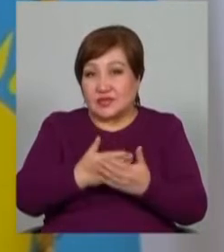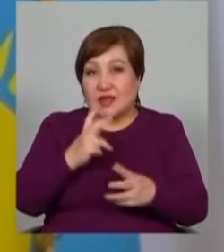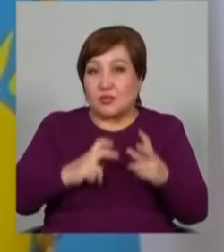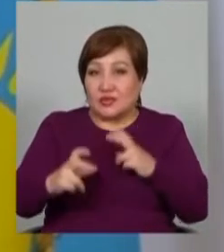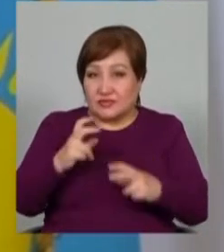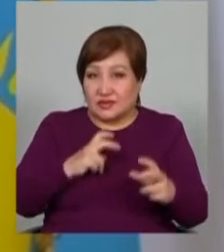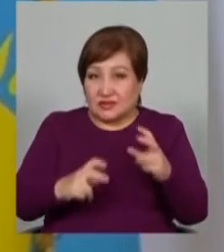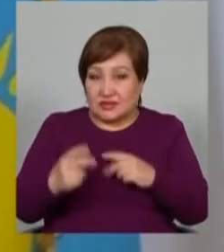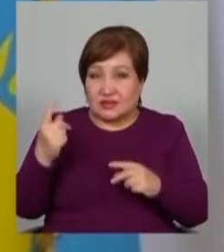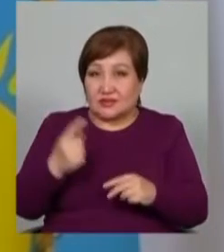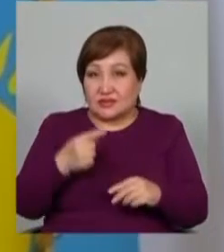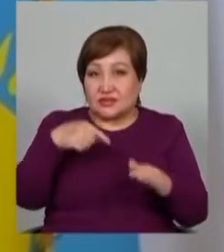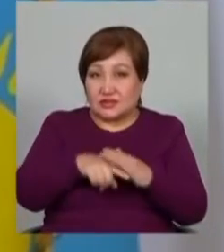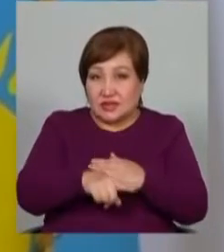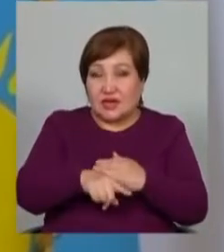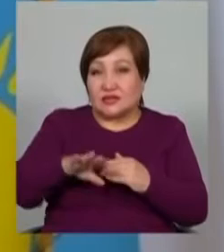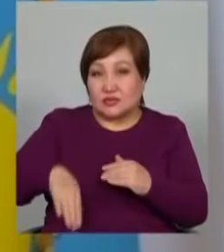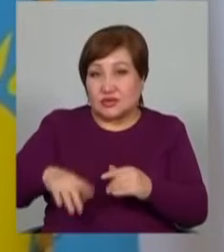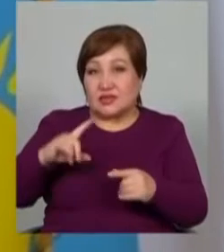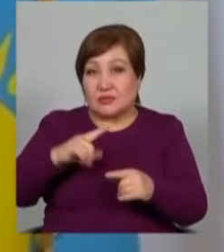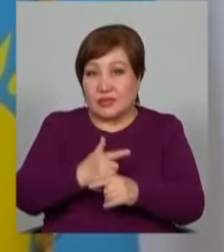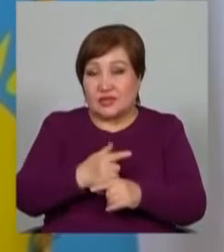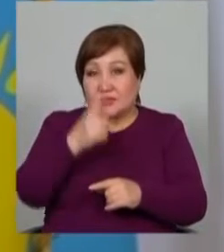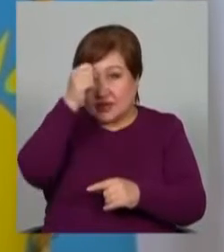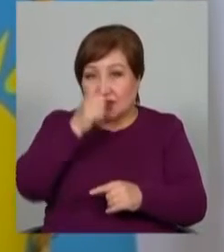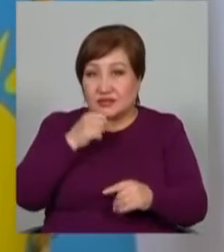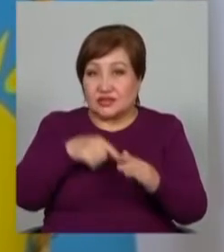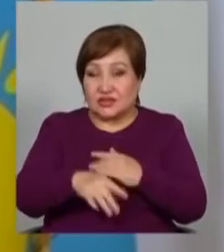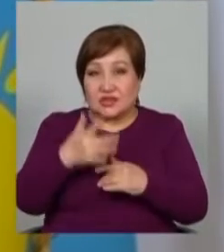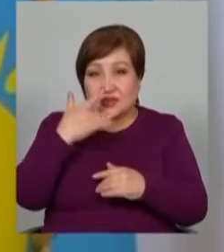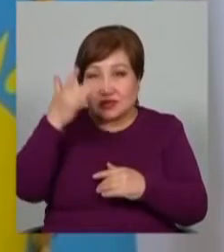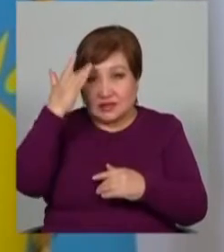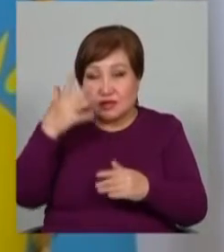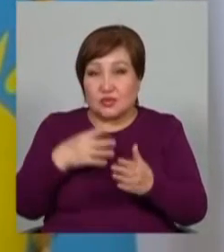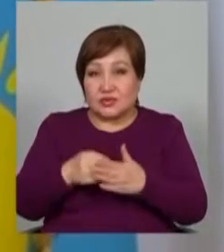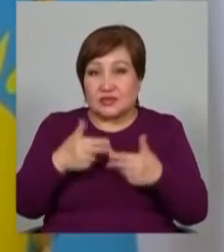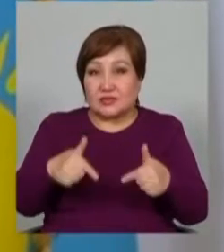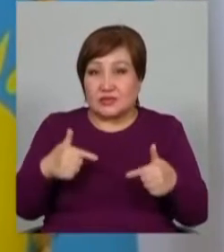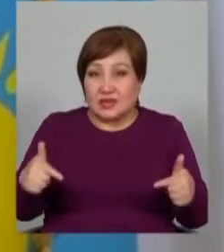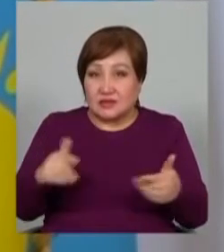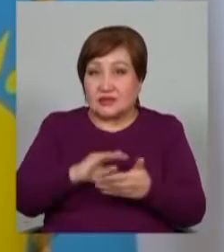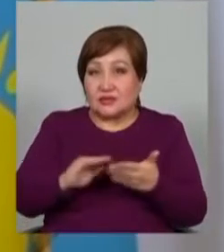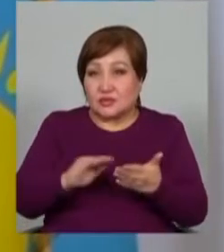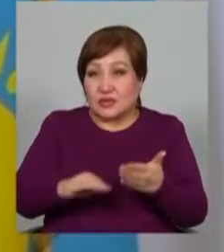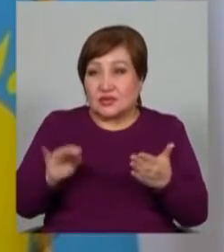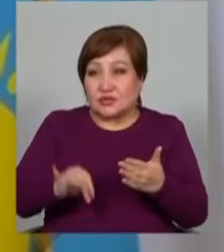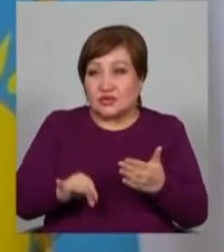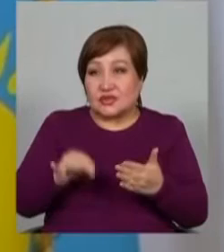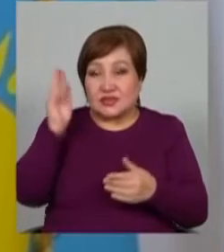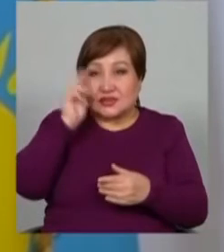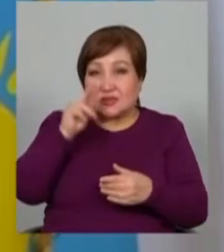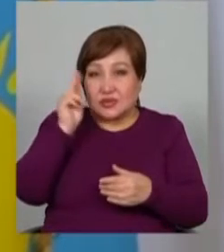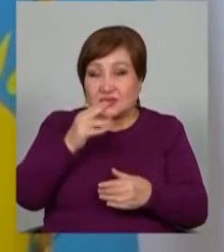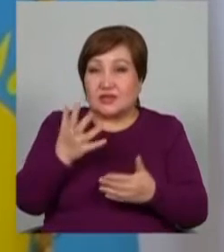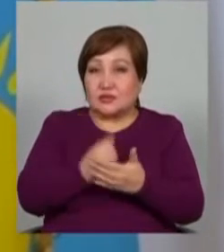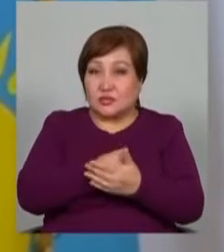осы бірінші семестр, одан кейін тағы да бір айдың көлемінде жазда өздерінің емтихандарын жабуға, сонымен қатар жаңағыдай сабақтарын алуға,